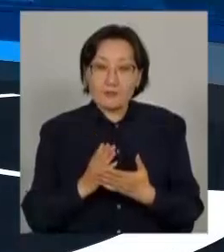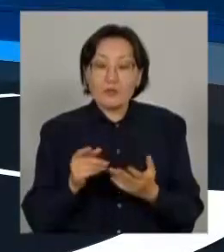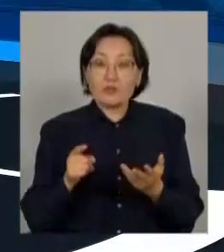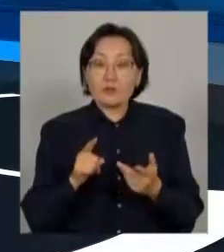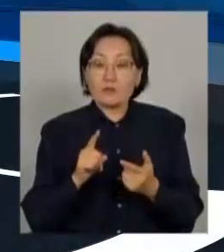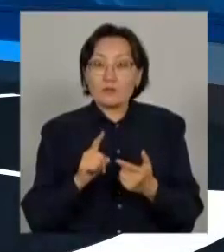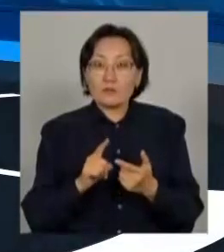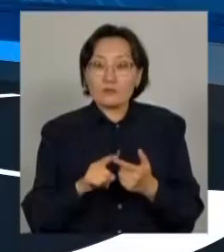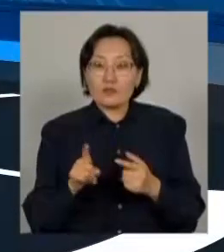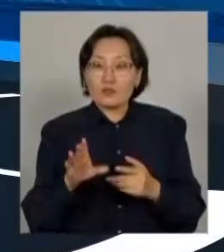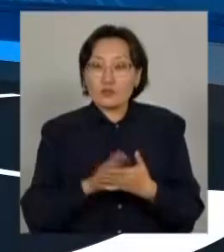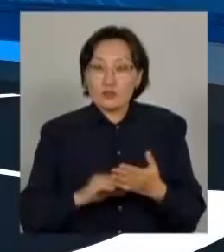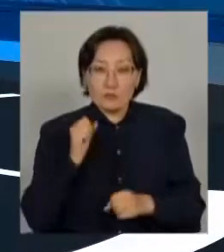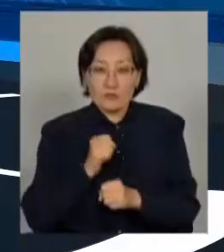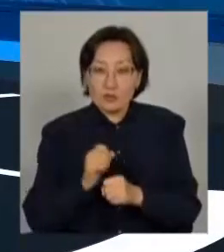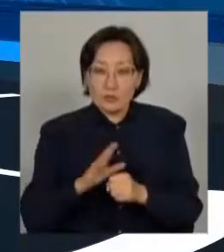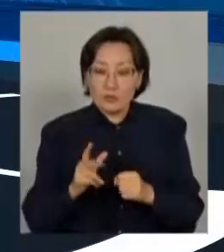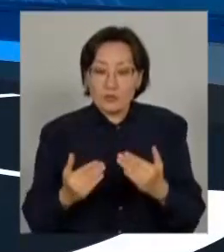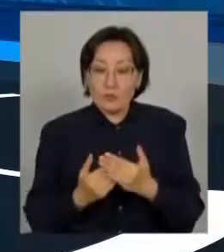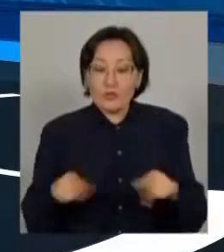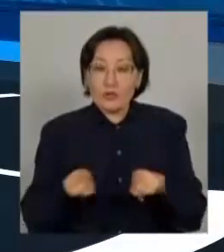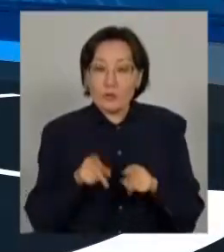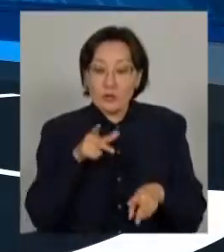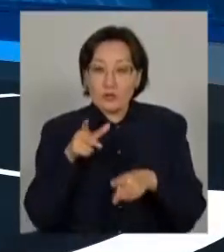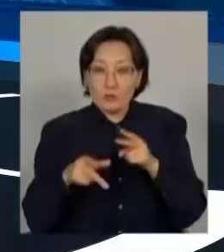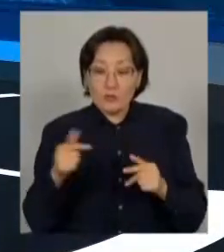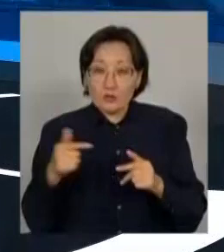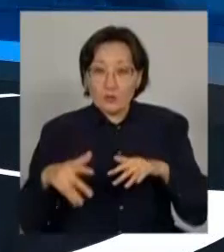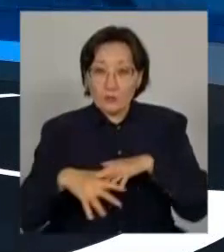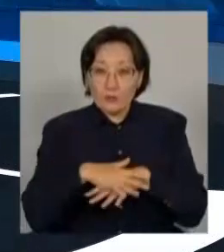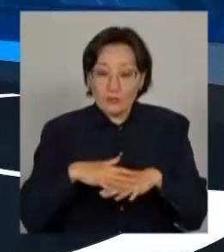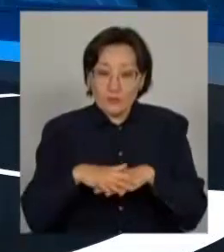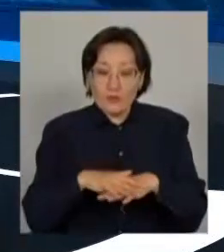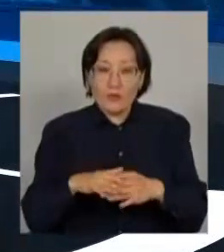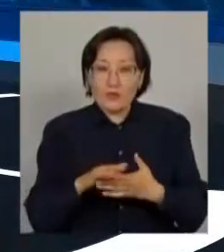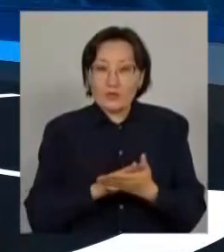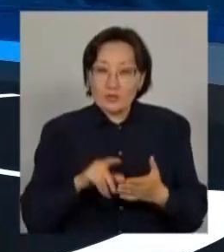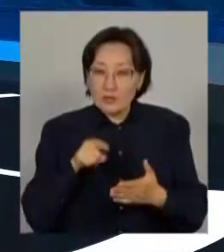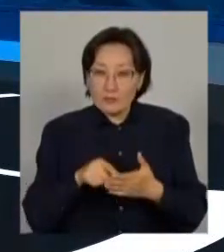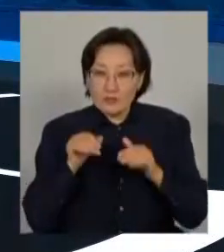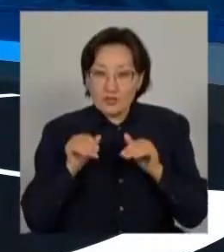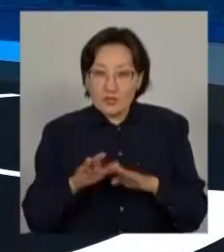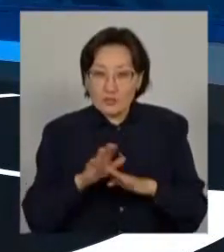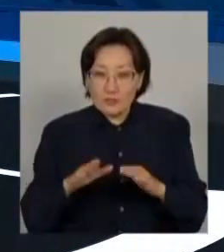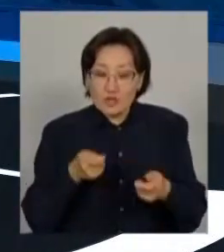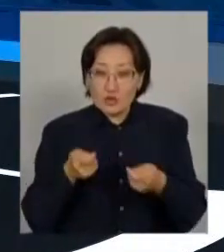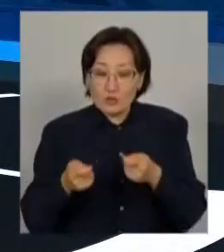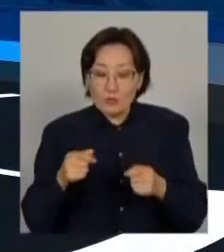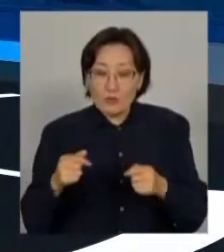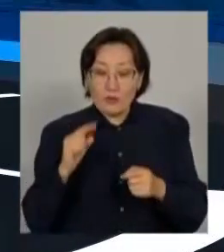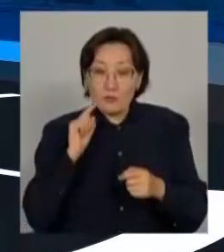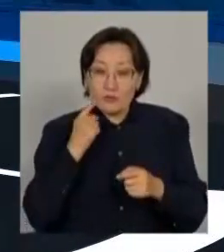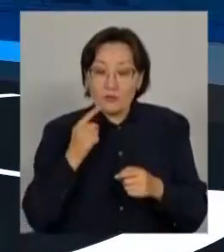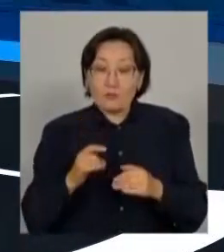Саусағының ұшында қимылдатпай, тосылай деп шу көтерген атыраулықтар түк бітірмей отырған шенеуніктерге өкпелі. Сөздерінше Алмагүл